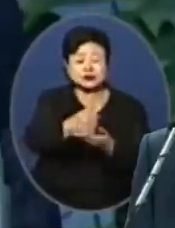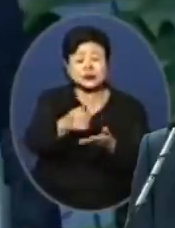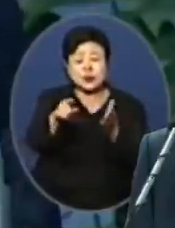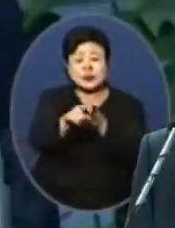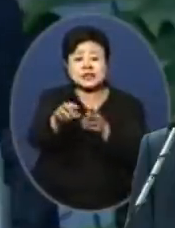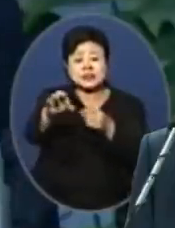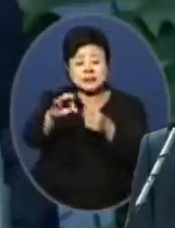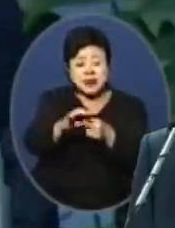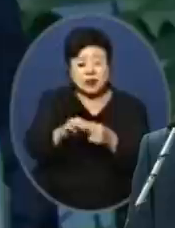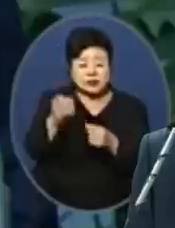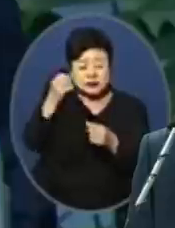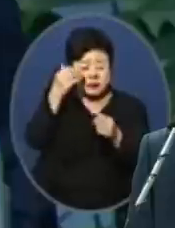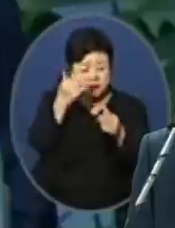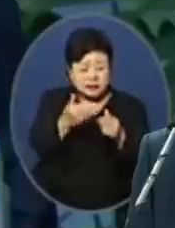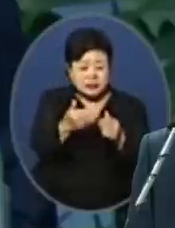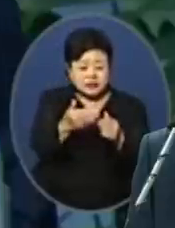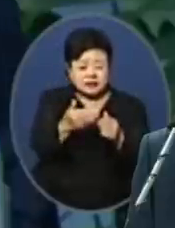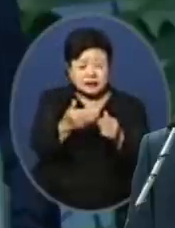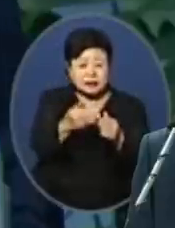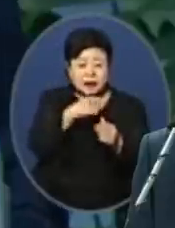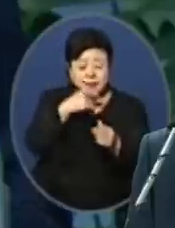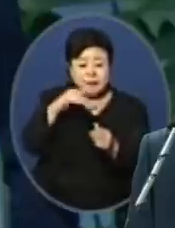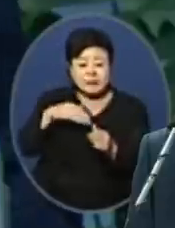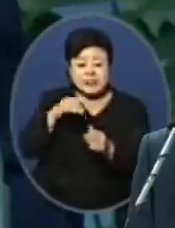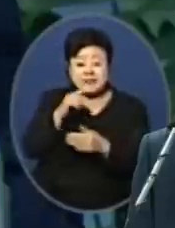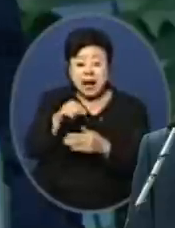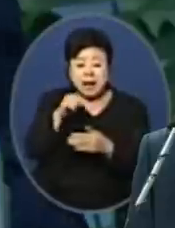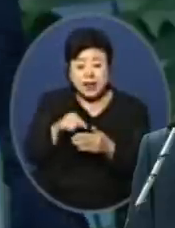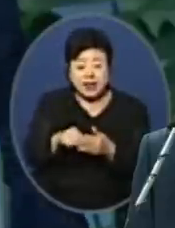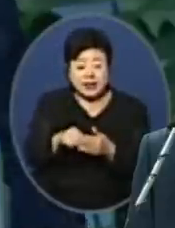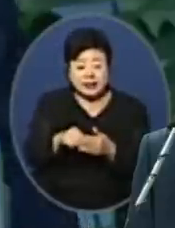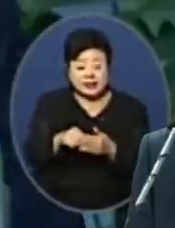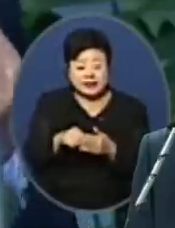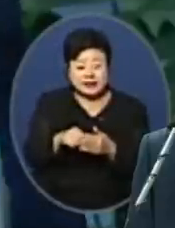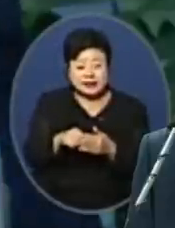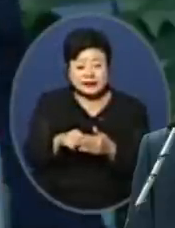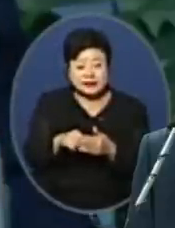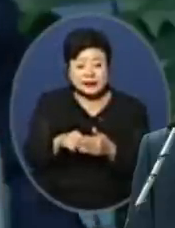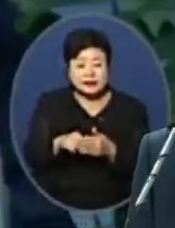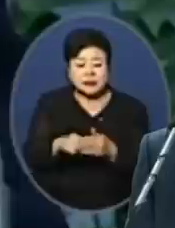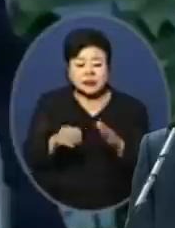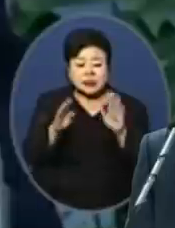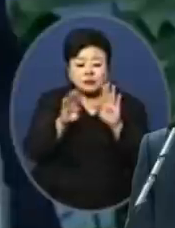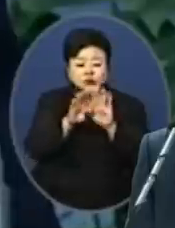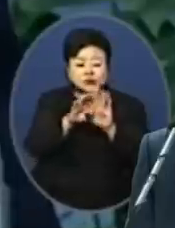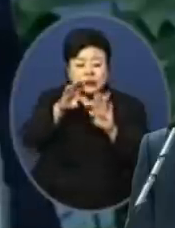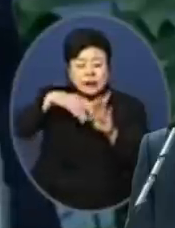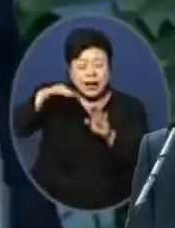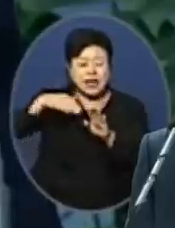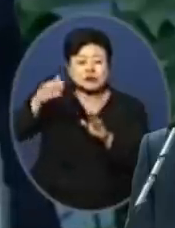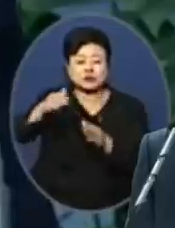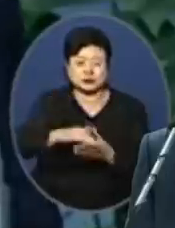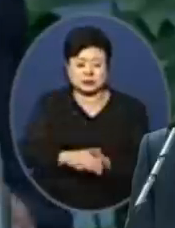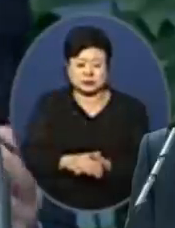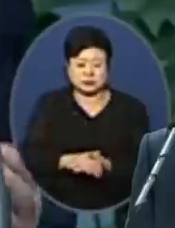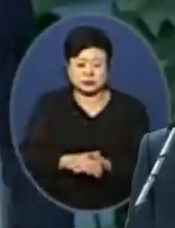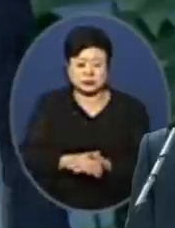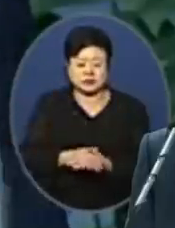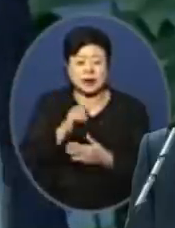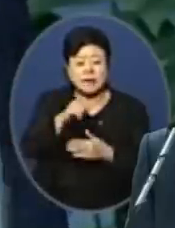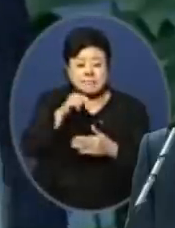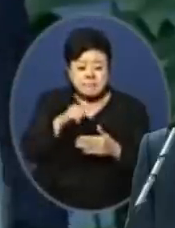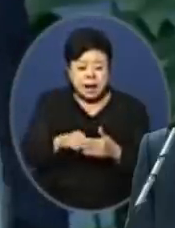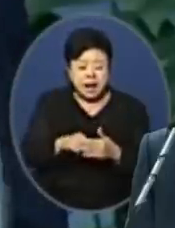믿으면 성령께서 그 피를 마음의 임방과 문설주에 바르는 것입니다. 여러분의